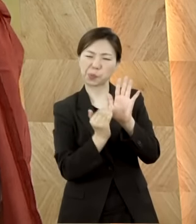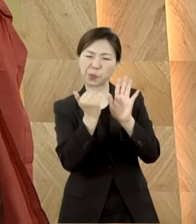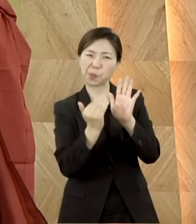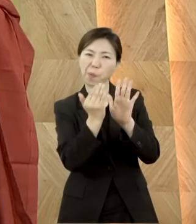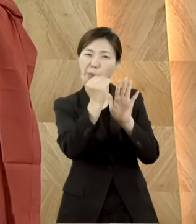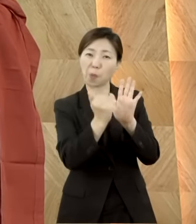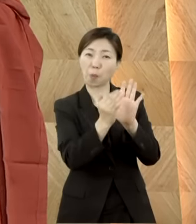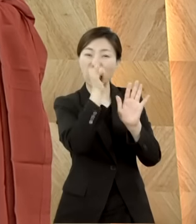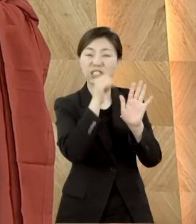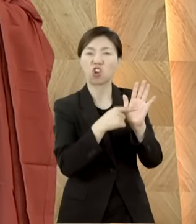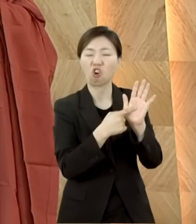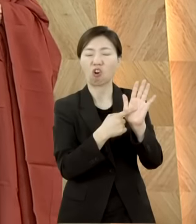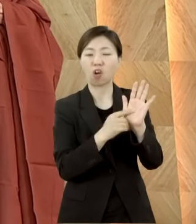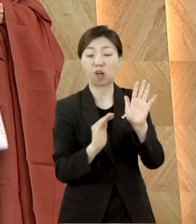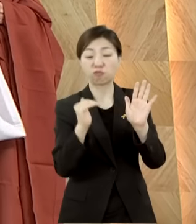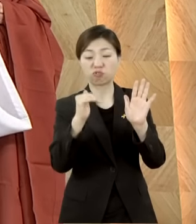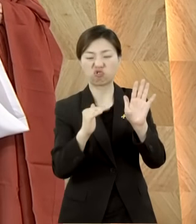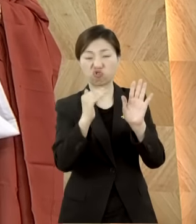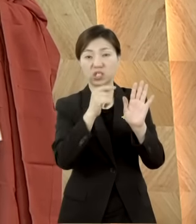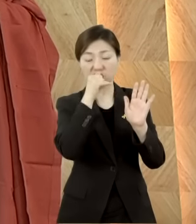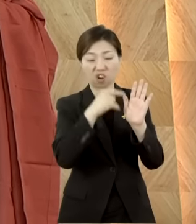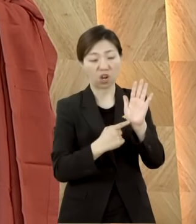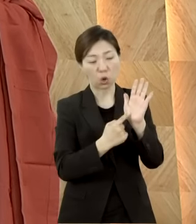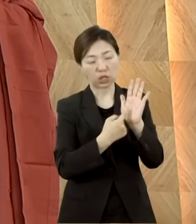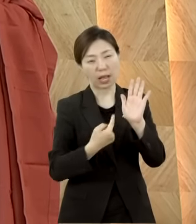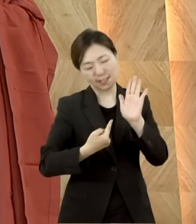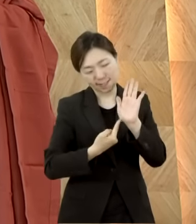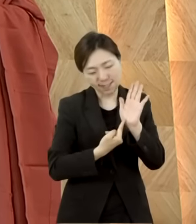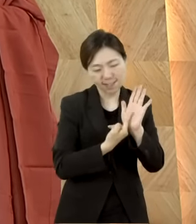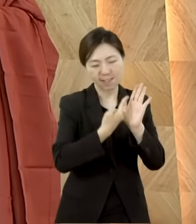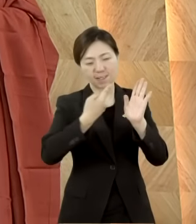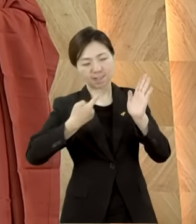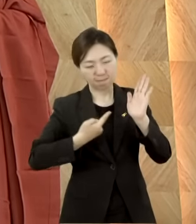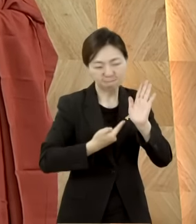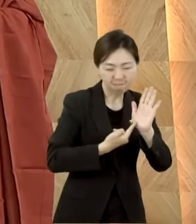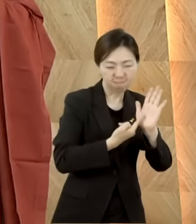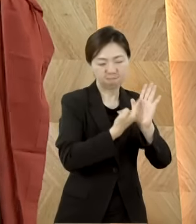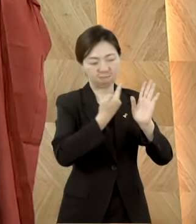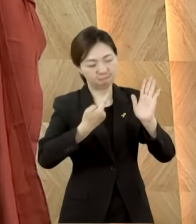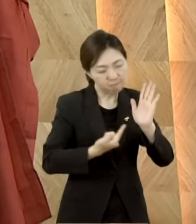부분들이 있잖아요 그 위에다 관세보살 님 모습을 정성껏